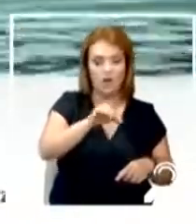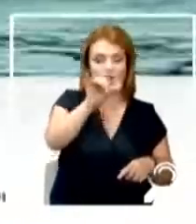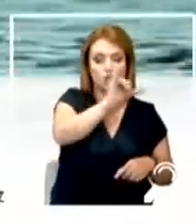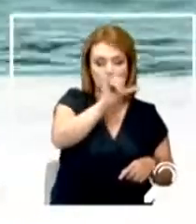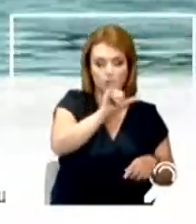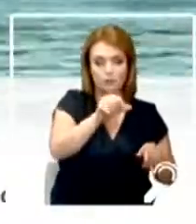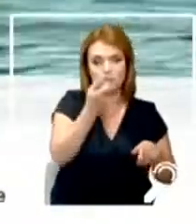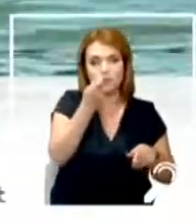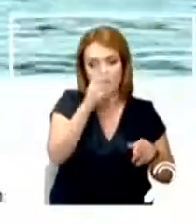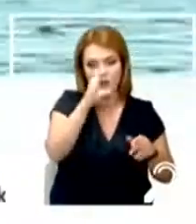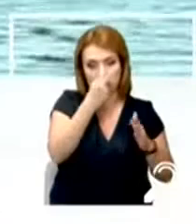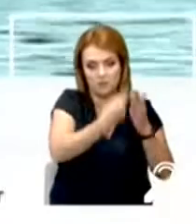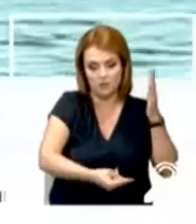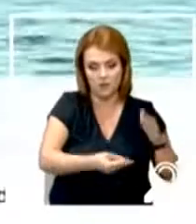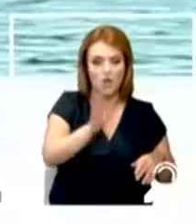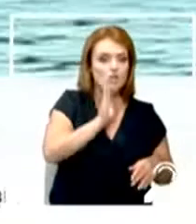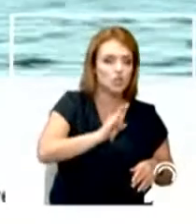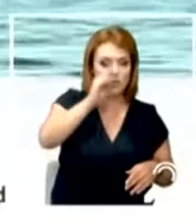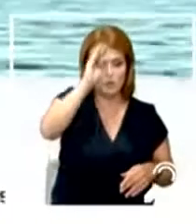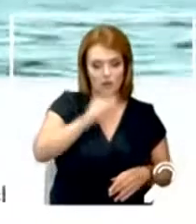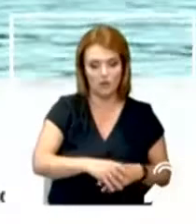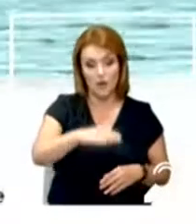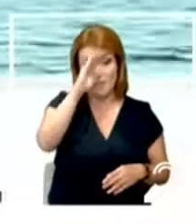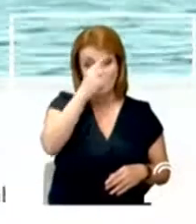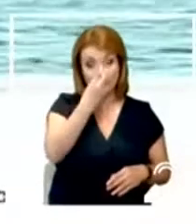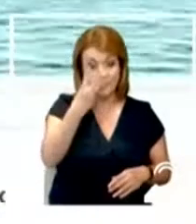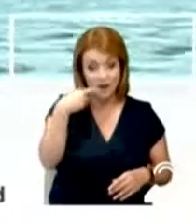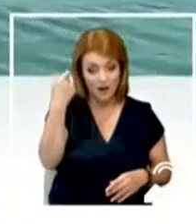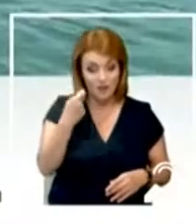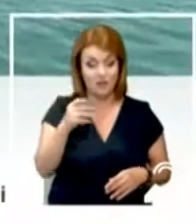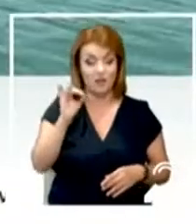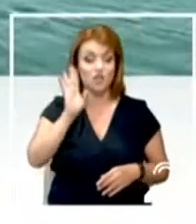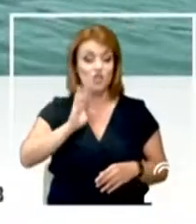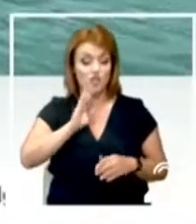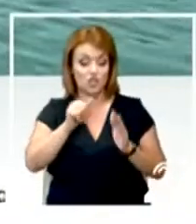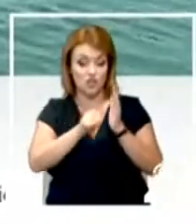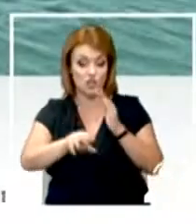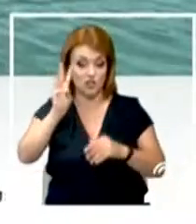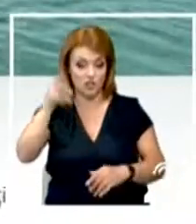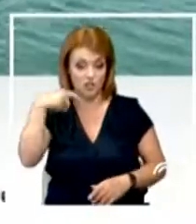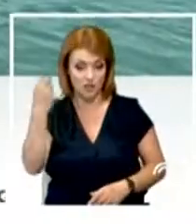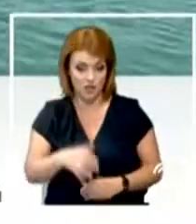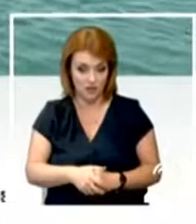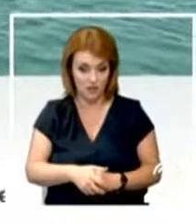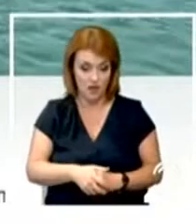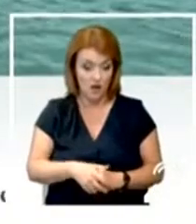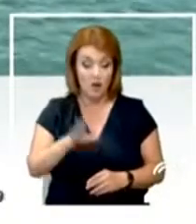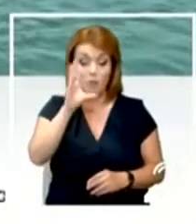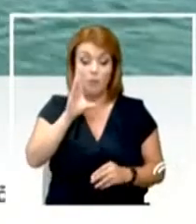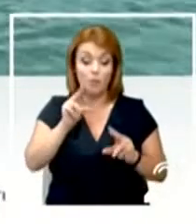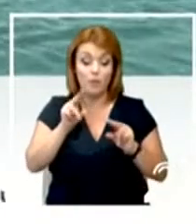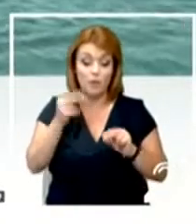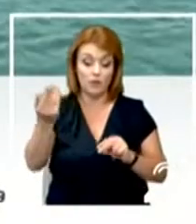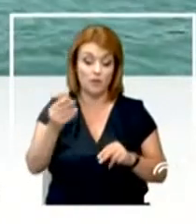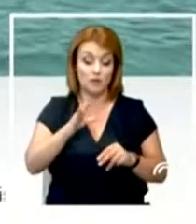de 69 de ani. Ambii au supraviețuit după ce au fost scoși la mal de salvatori. Potrivit Inspectoratului General